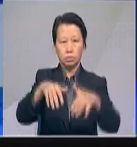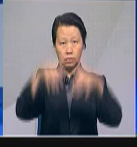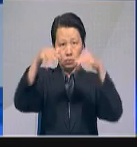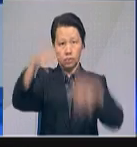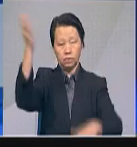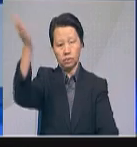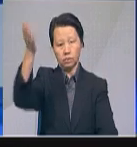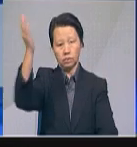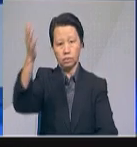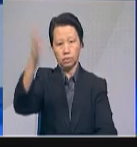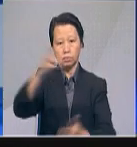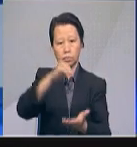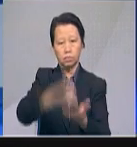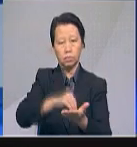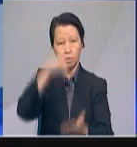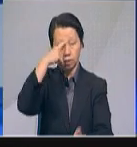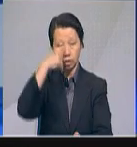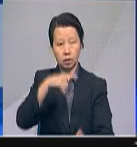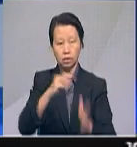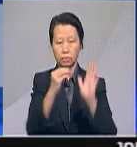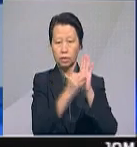Impact, Bangkok.